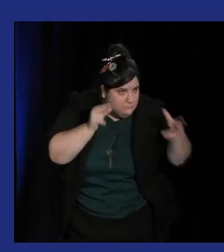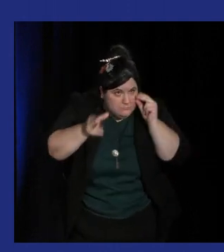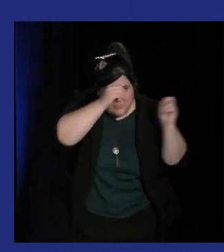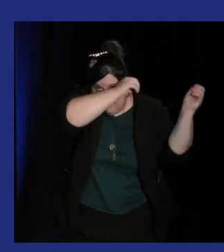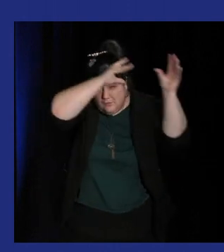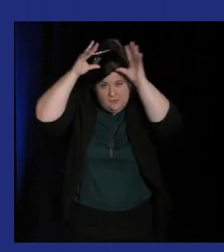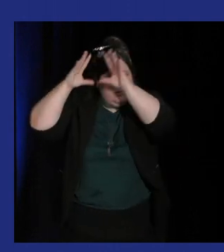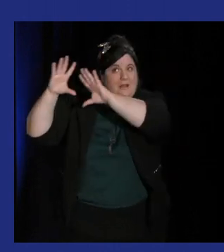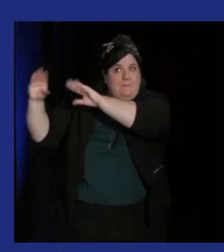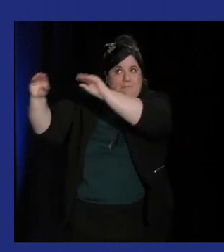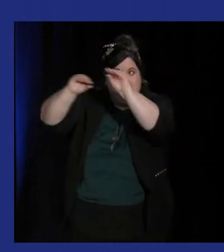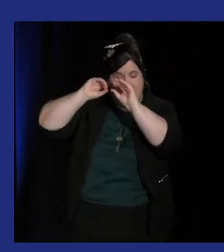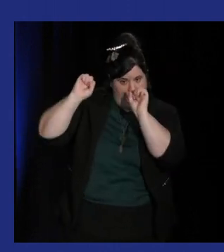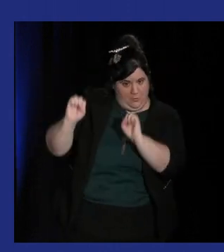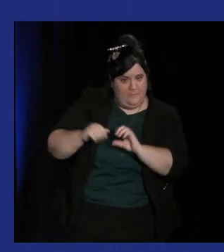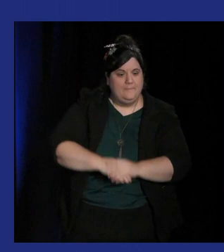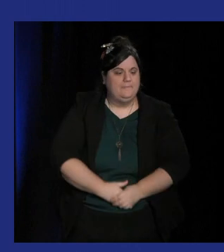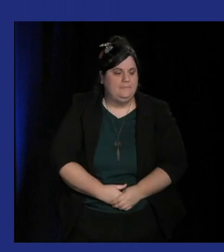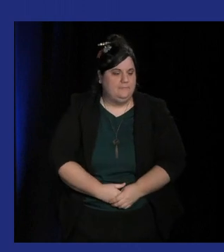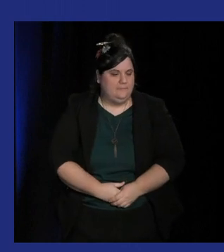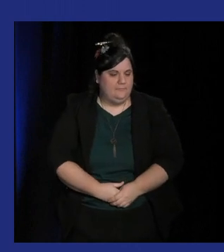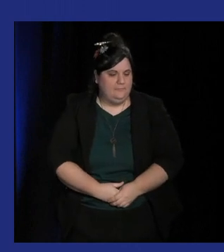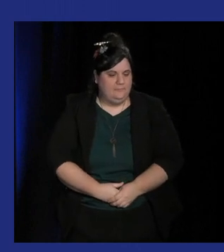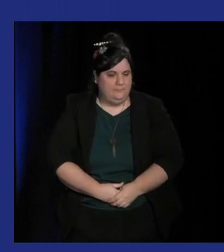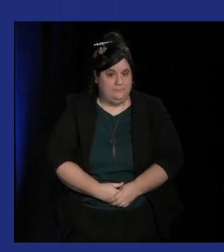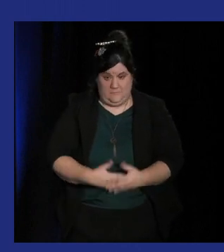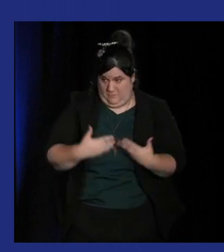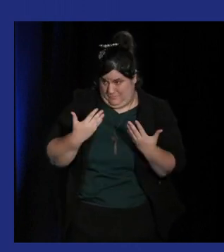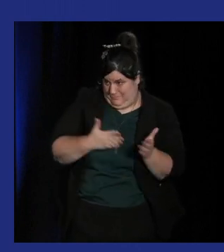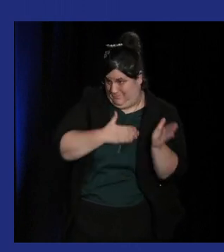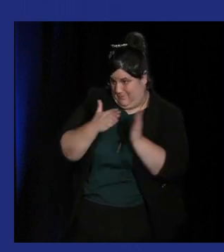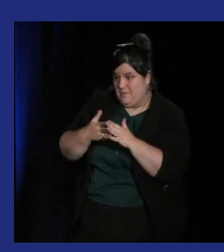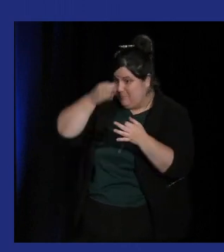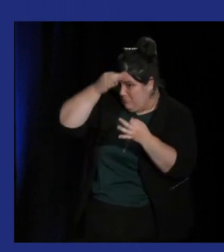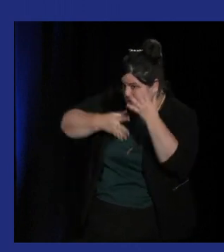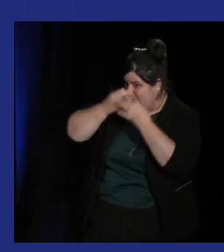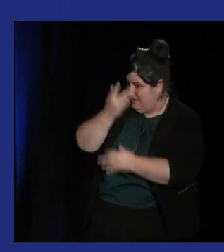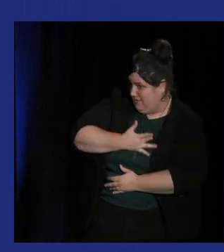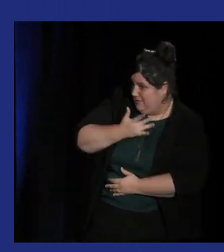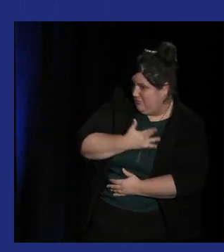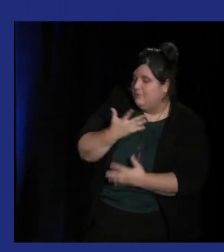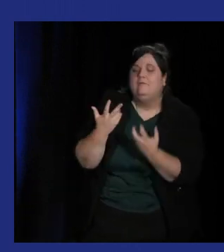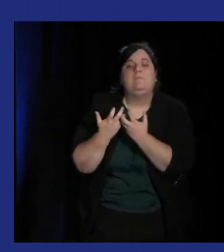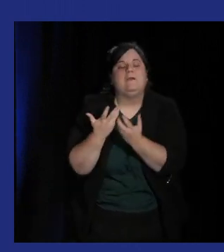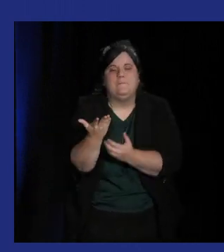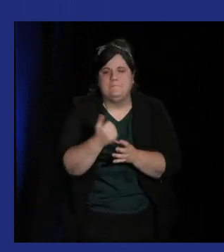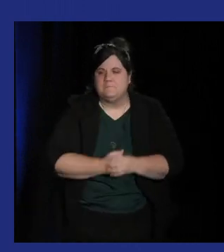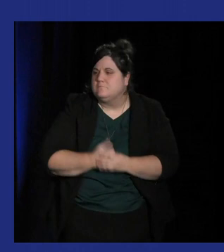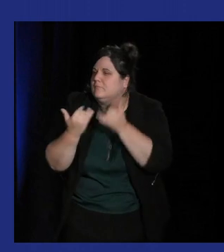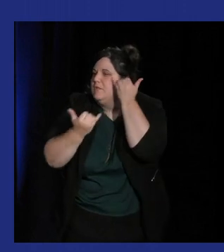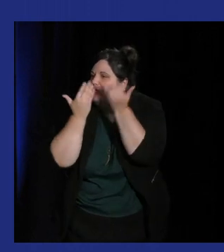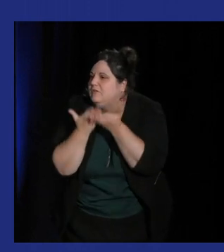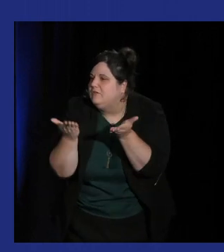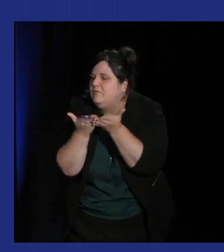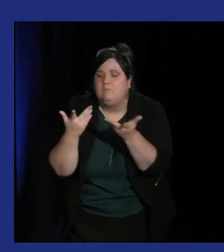position de ces choses là de la même manière vous avez plein d'effets en temps réel le l'exemple que j'aime bien donner c'est imaginer vous avez une